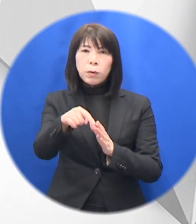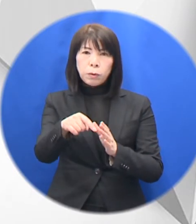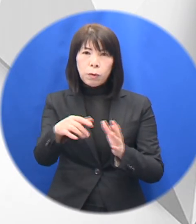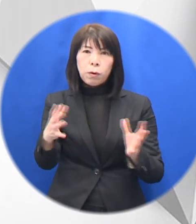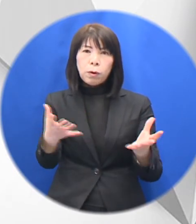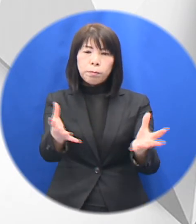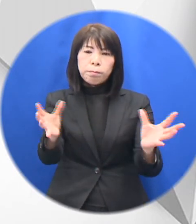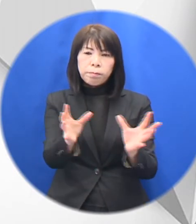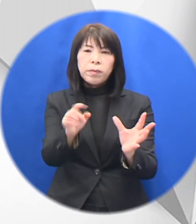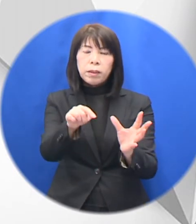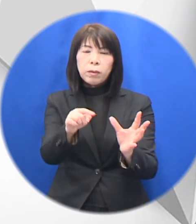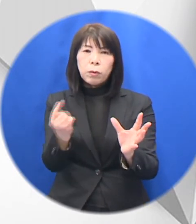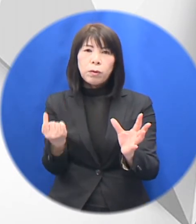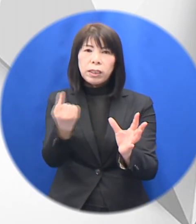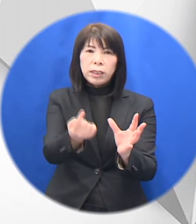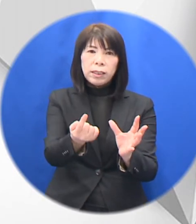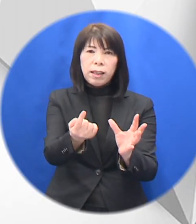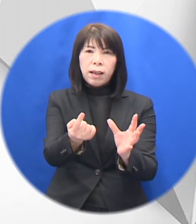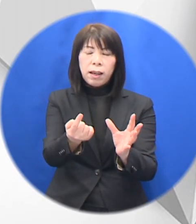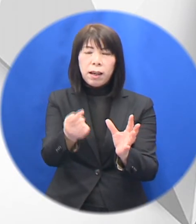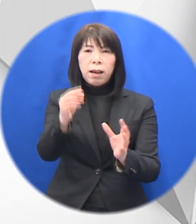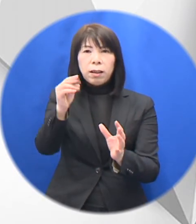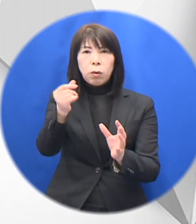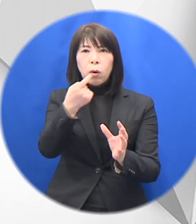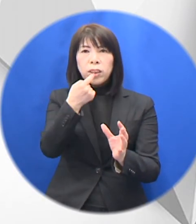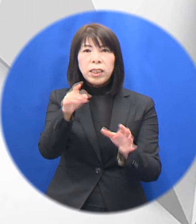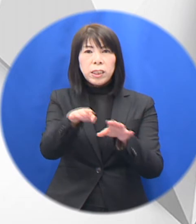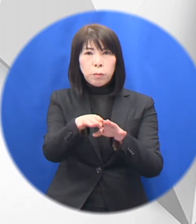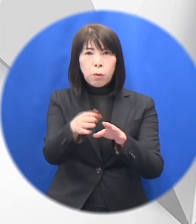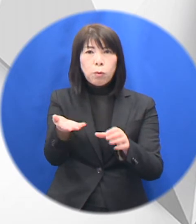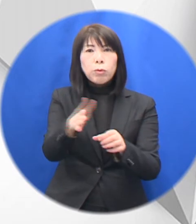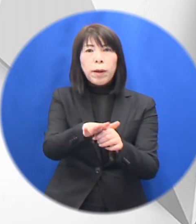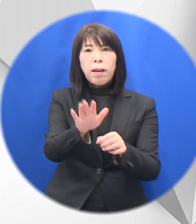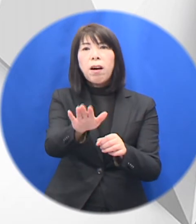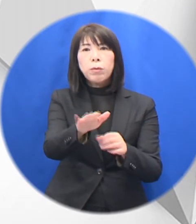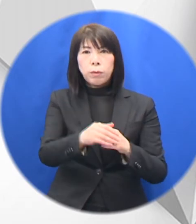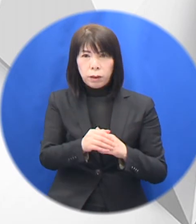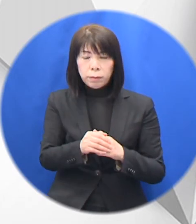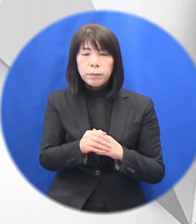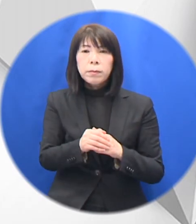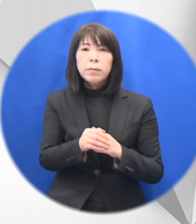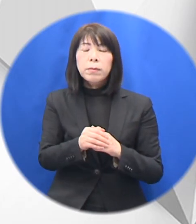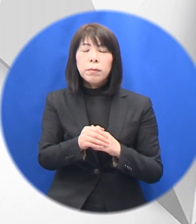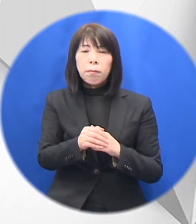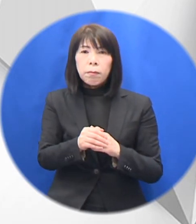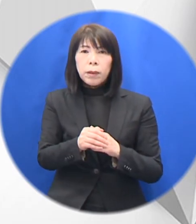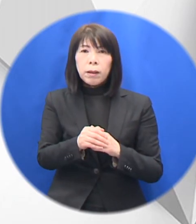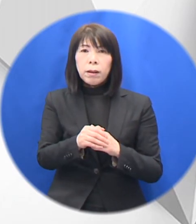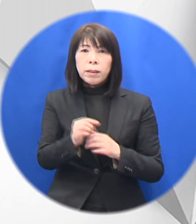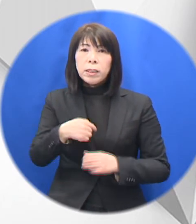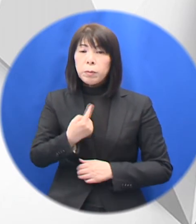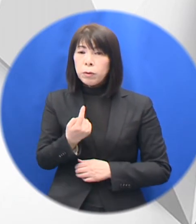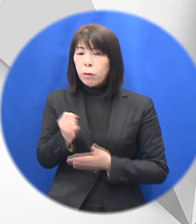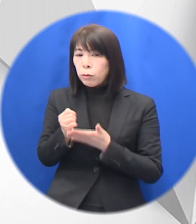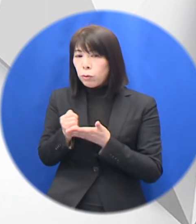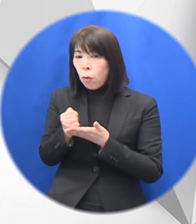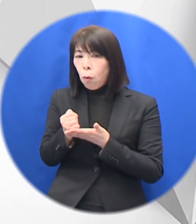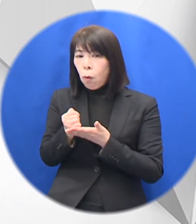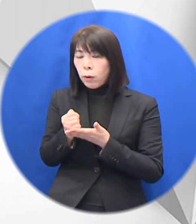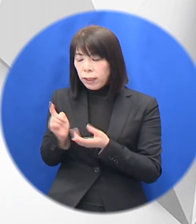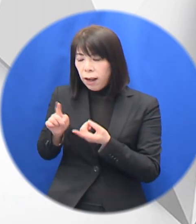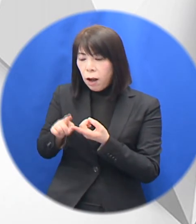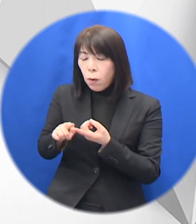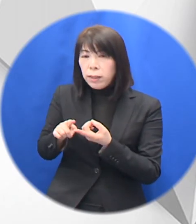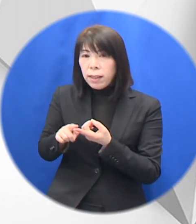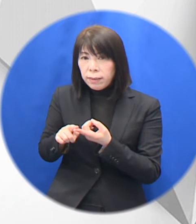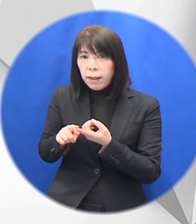例えば土日も含めて設定をしてございますので、そういった中でですね ね、ご自分のご都合のいい時間に